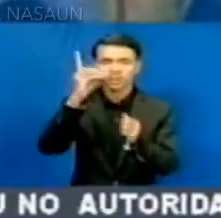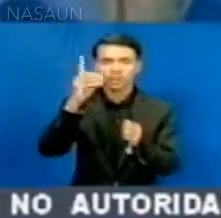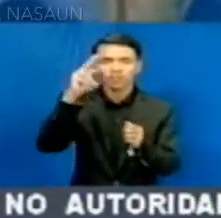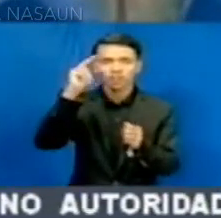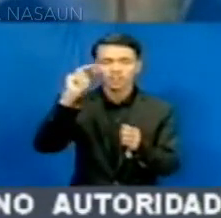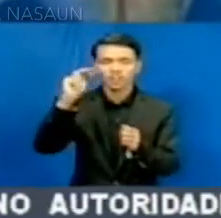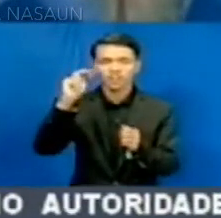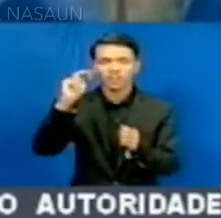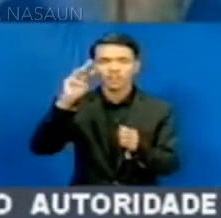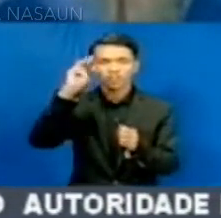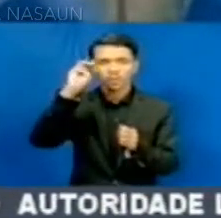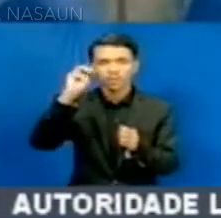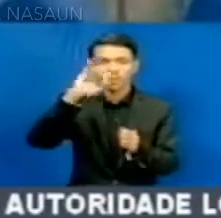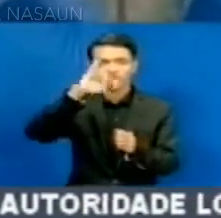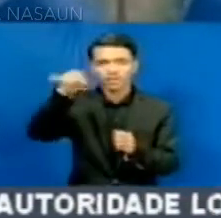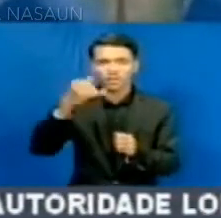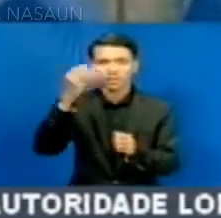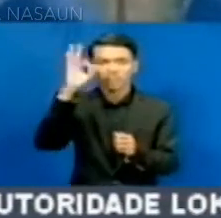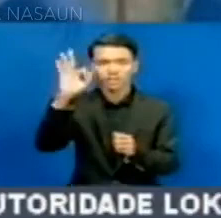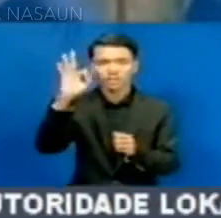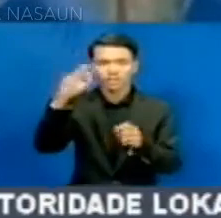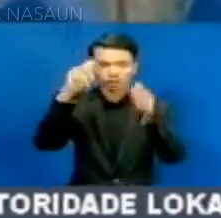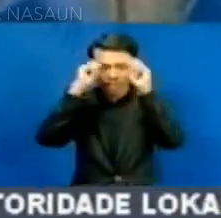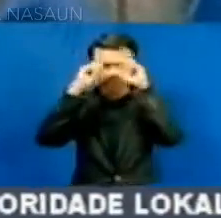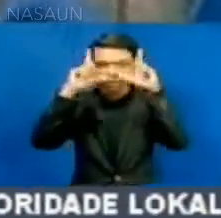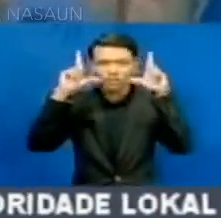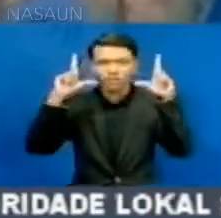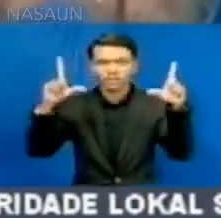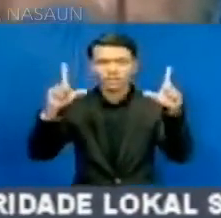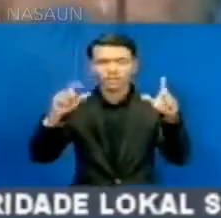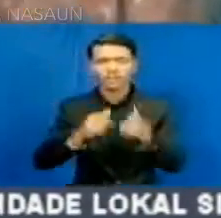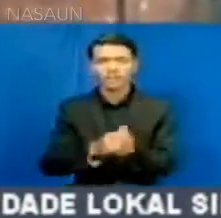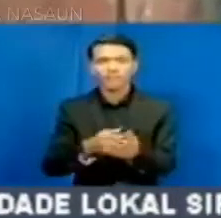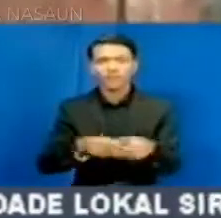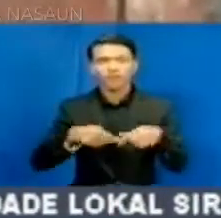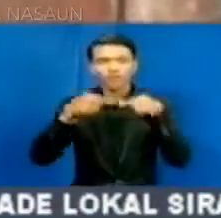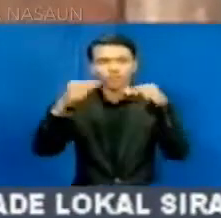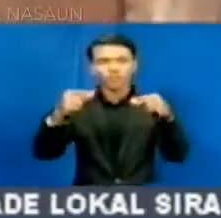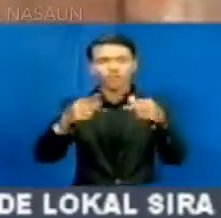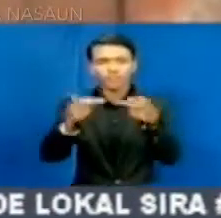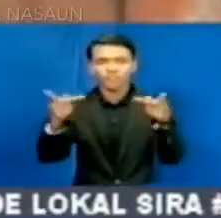Direção Nacional Meteorologia e Geofísica Timor-Leste. Tirmai, hau